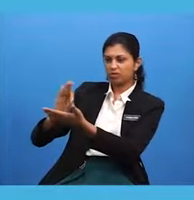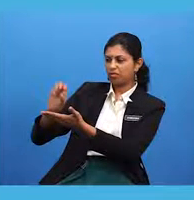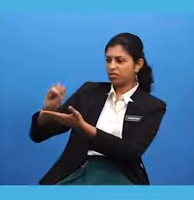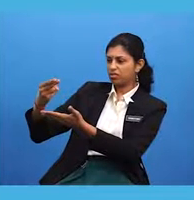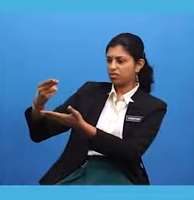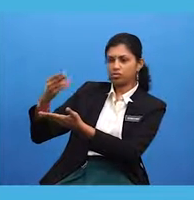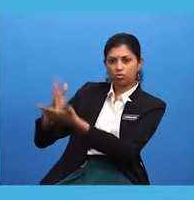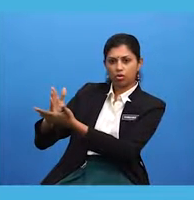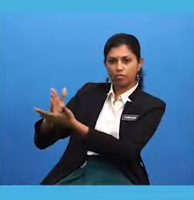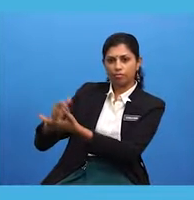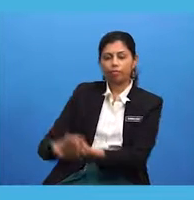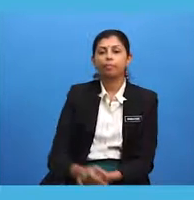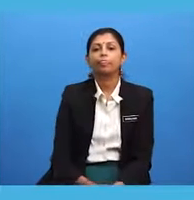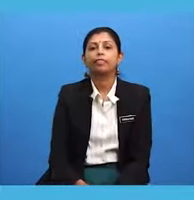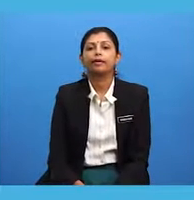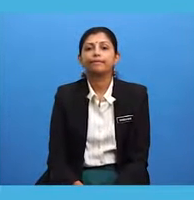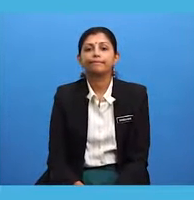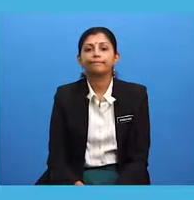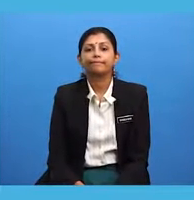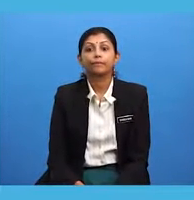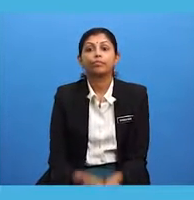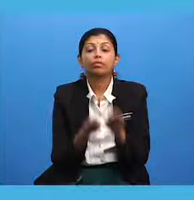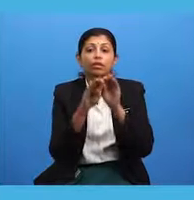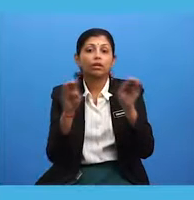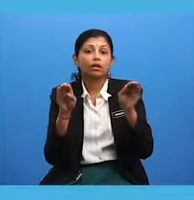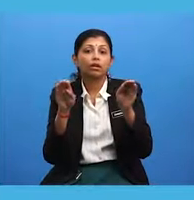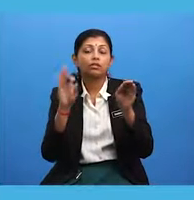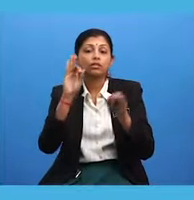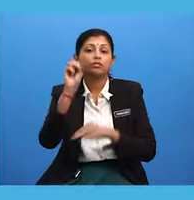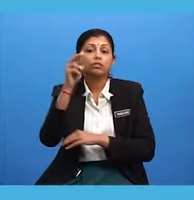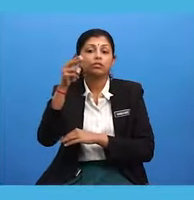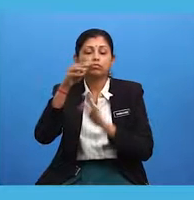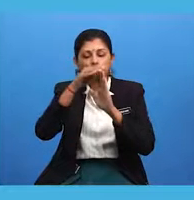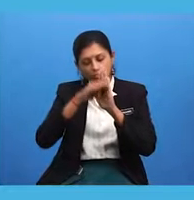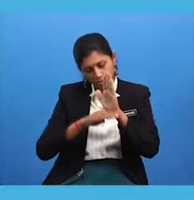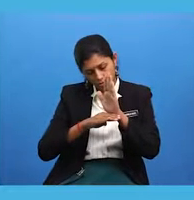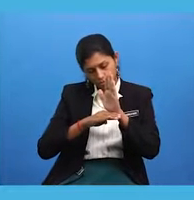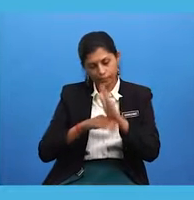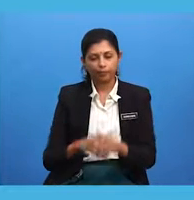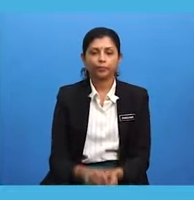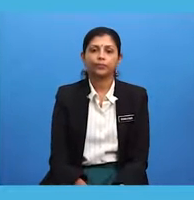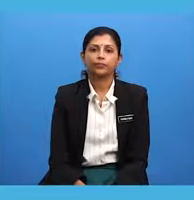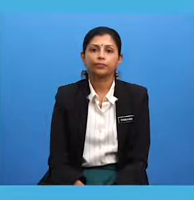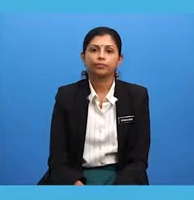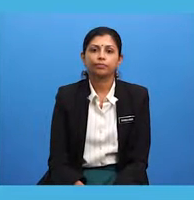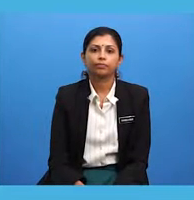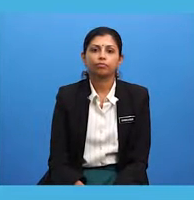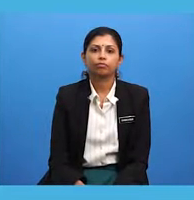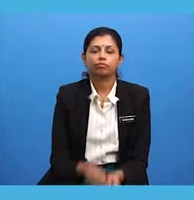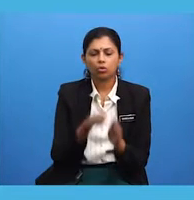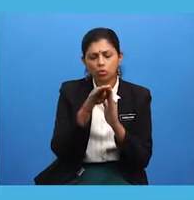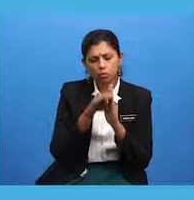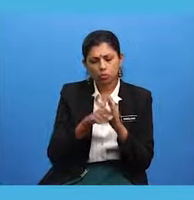FSH dan menyebabkan aras FSH menurun. Kurangnya